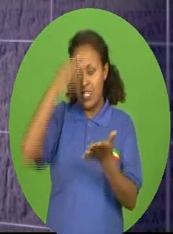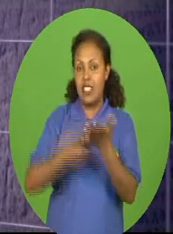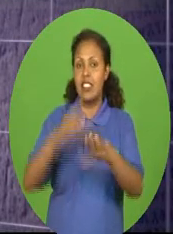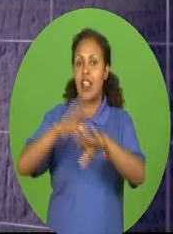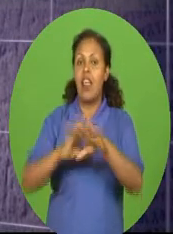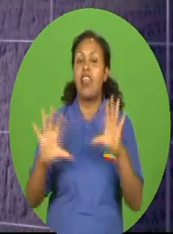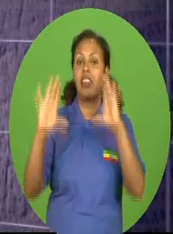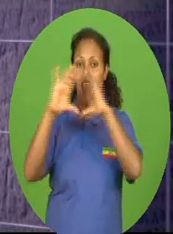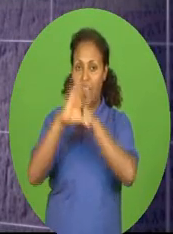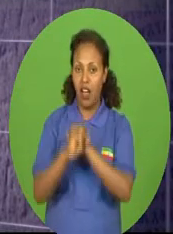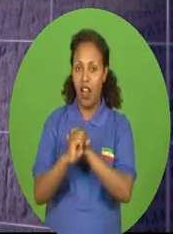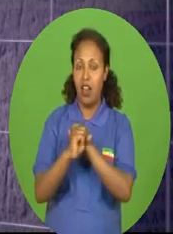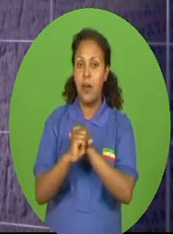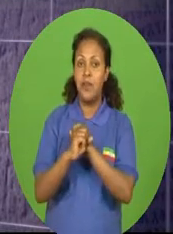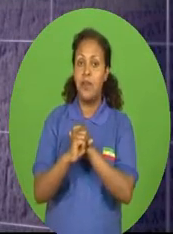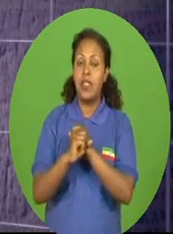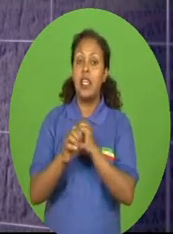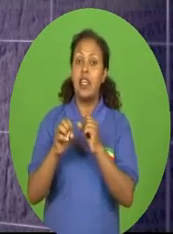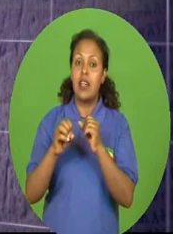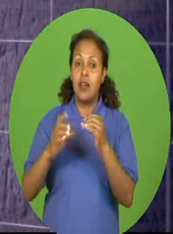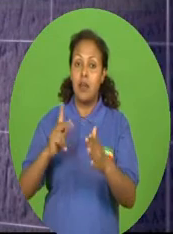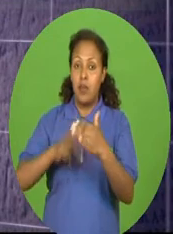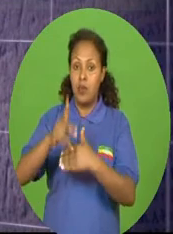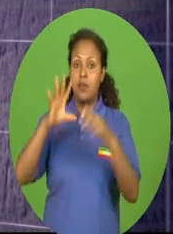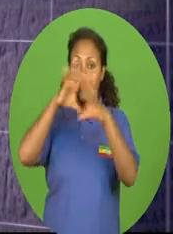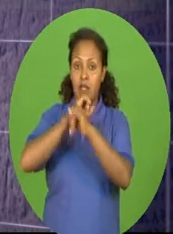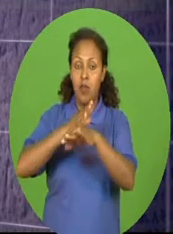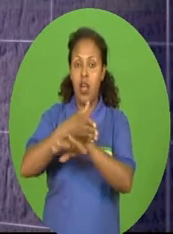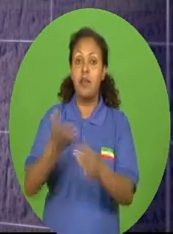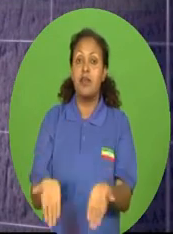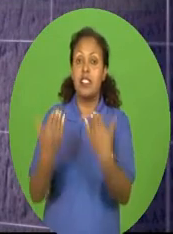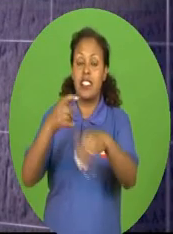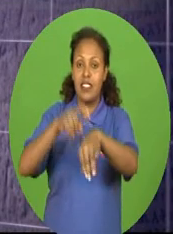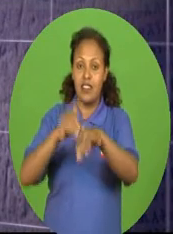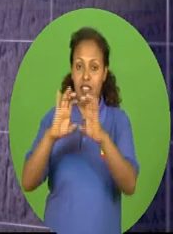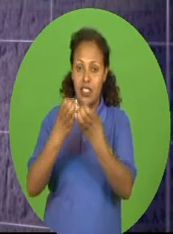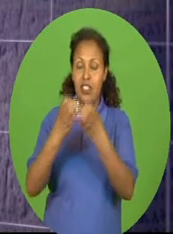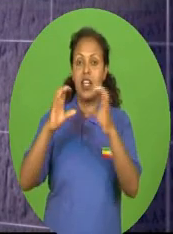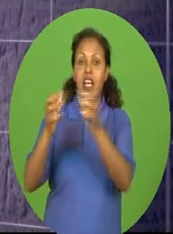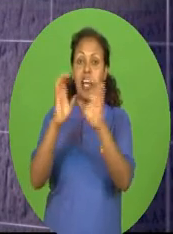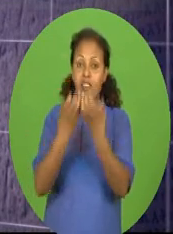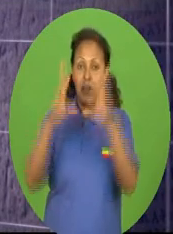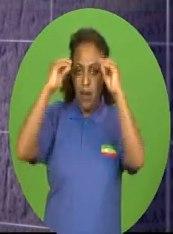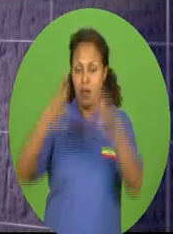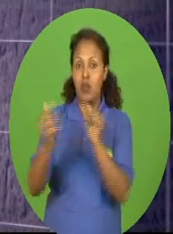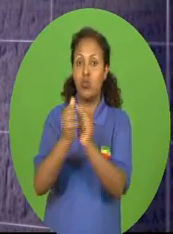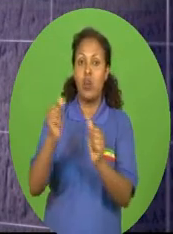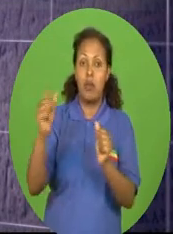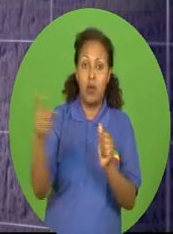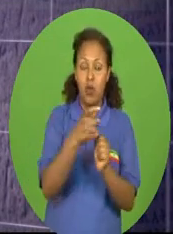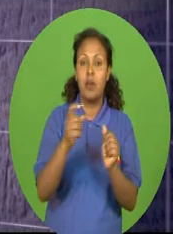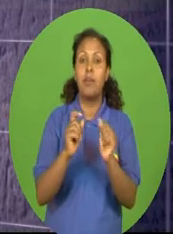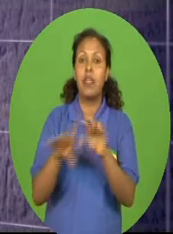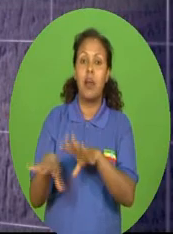የዛሬው ትምህርታችን እዚህ ላይ ይጠናቀቃል። ከስርጭቱ በኋላ በሚኖራችሁ ቀሪ ጊዜ ከክፍል መምህራችሁ ጋር